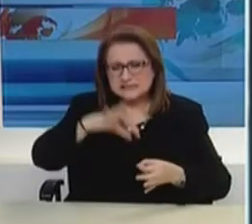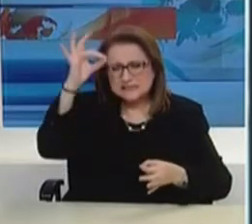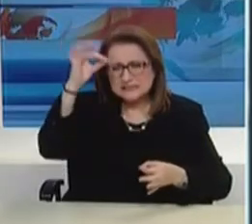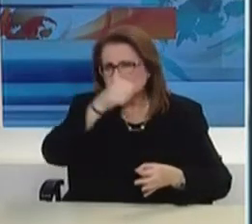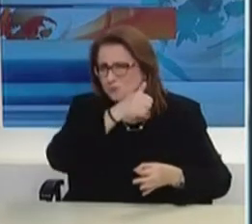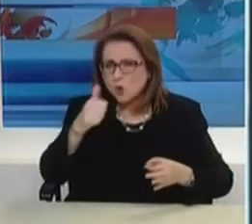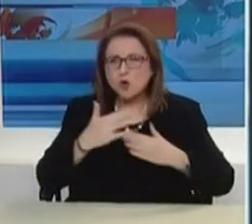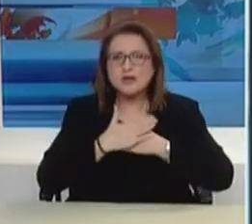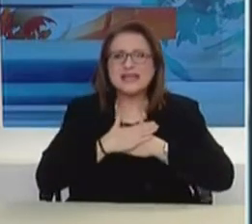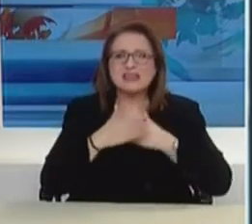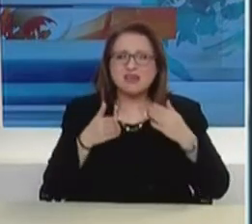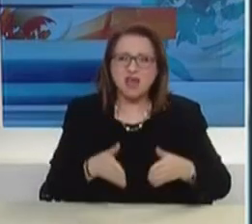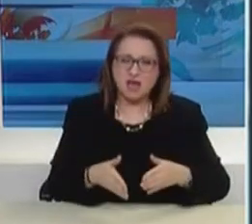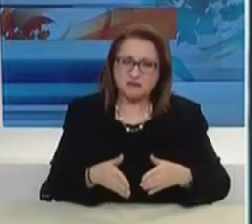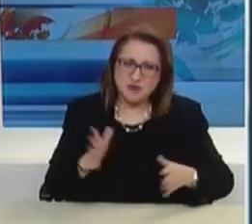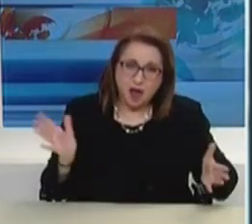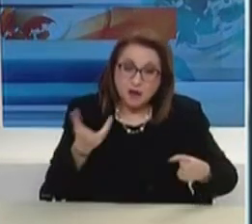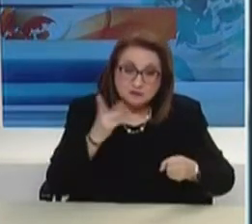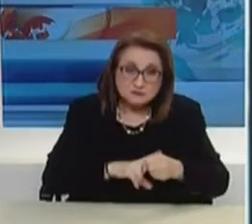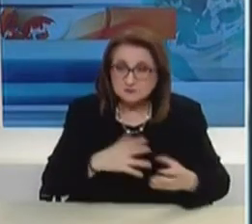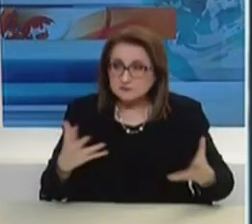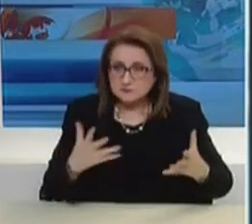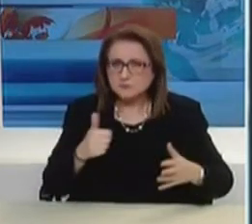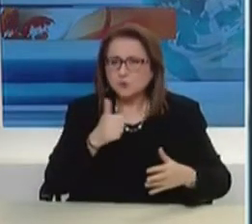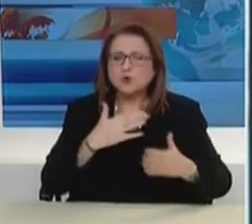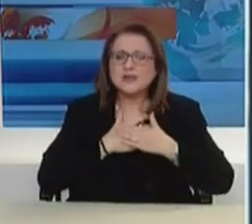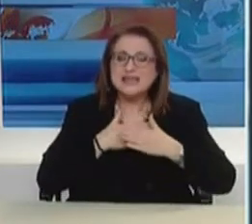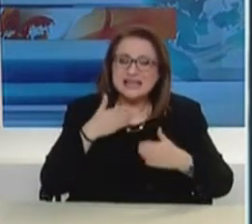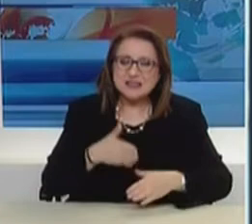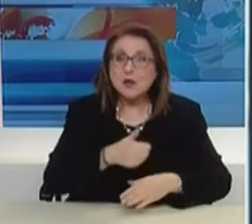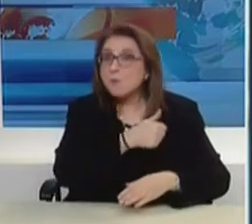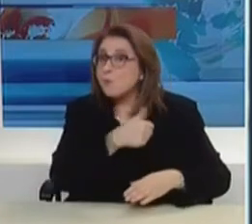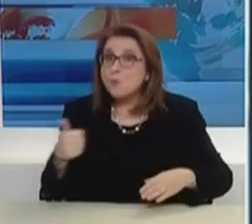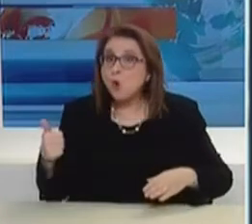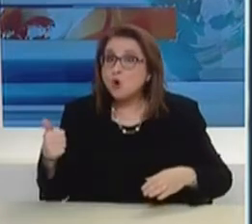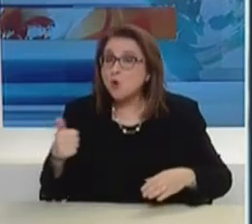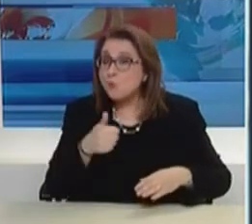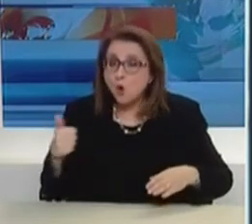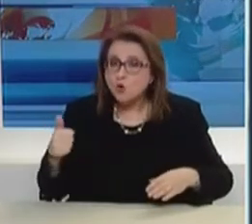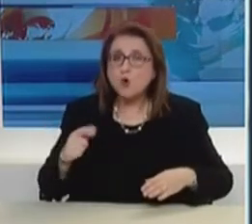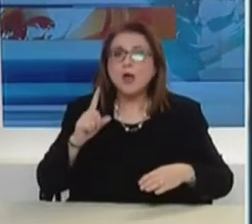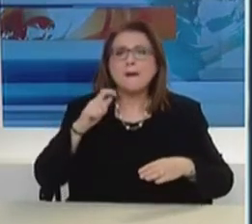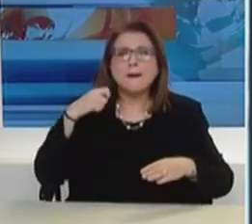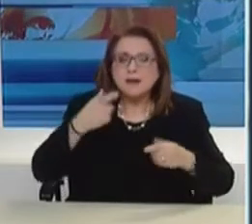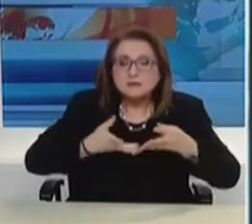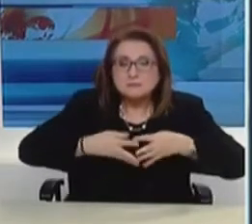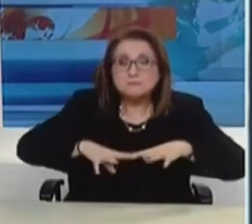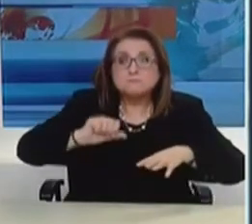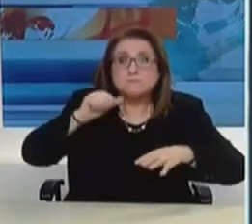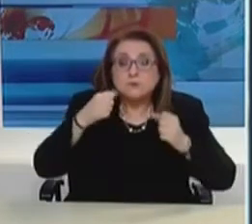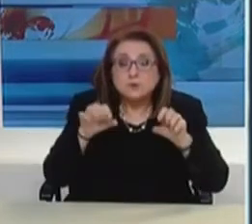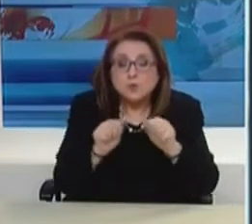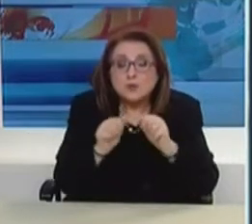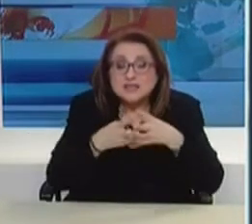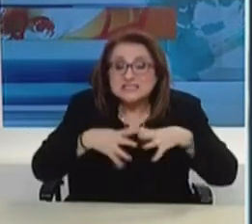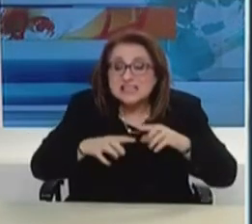για τους συγγενείς πρώτου βαθμού. Και τέλος, οι ιδιοκτήτες κατοικιδίων έχουν τη δυνατότητα να τα βγάζουν για 15 λεπτά και μόνο πέριξ της οικίας